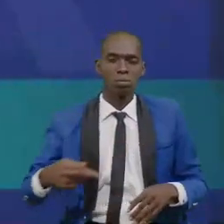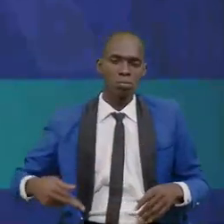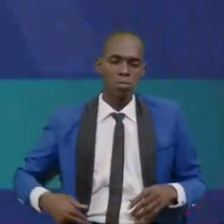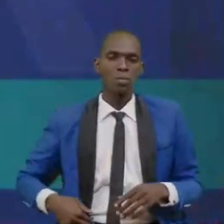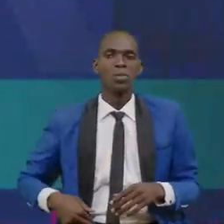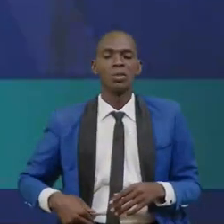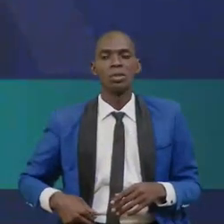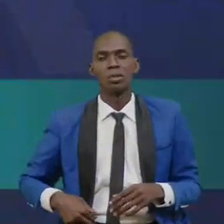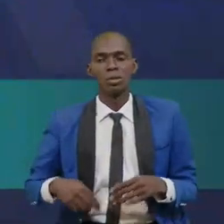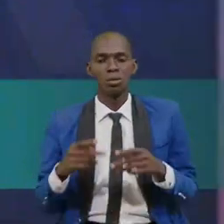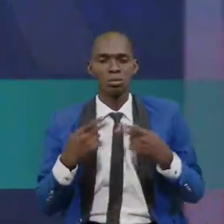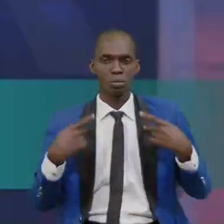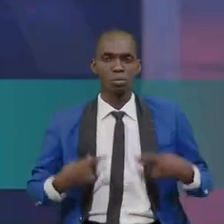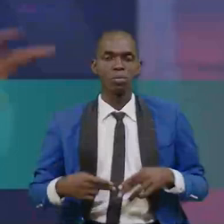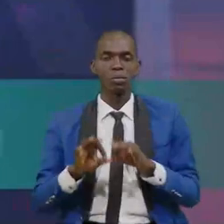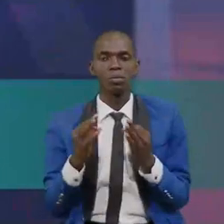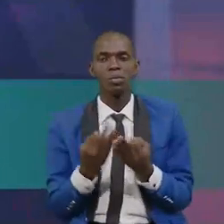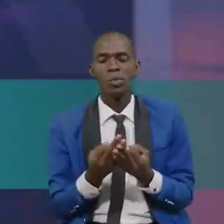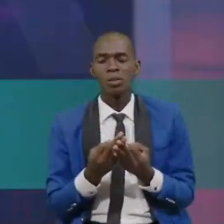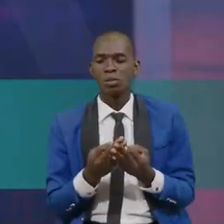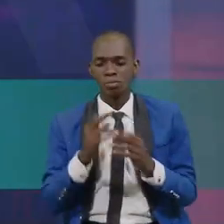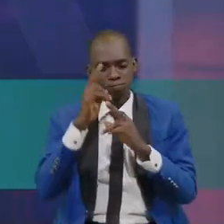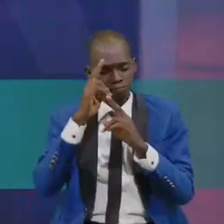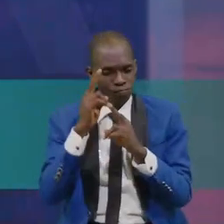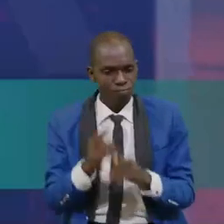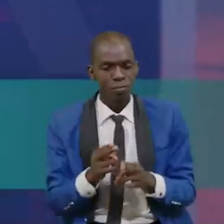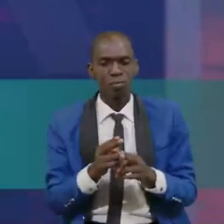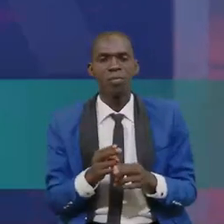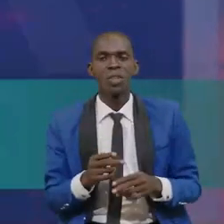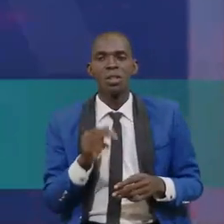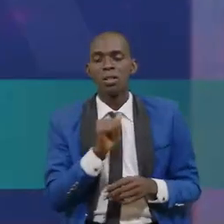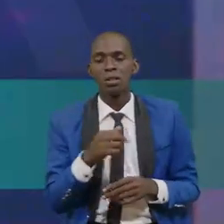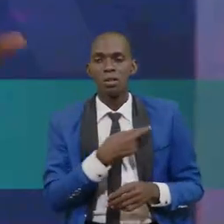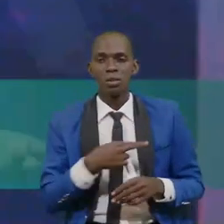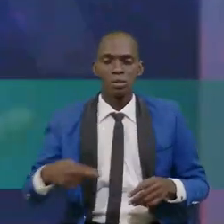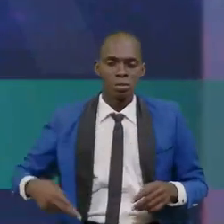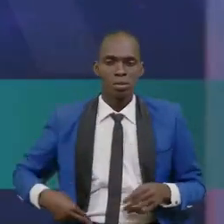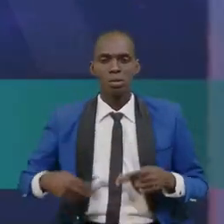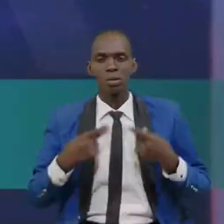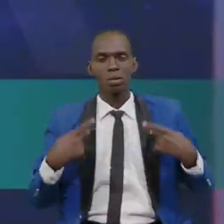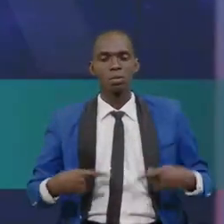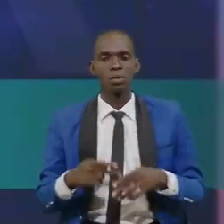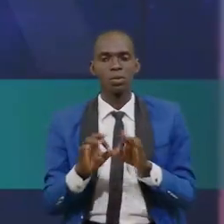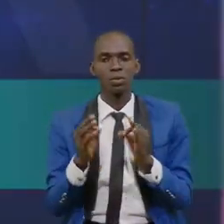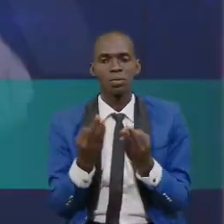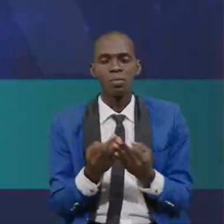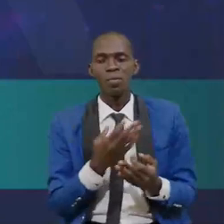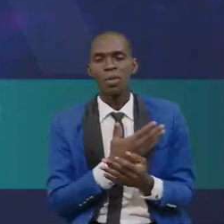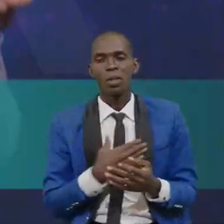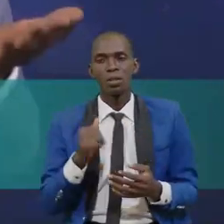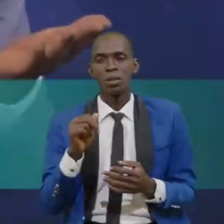Vous, au contraire, vous êtes une race élue, un sacerdoce royal, dignifié, un sacerdoce royal, une nation